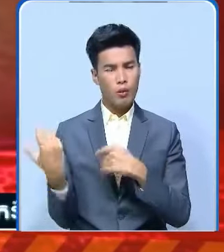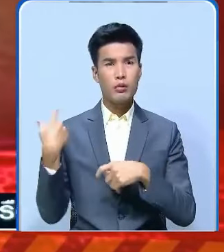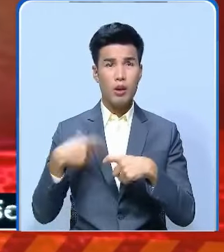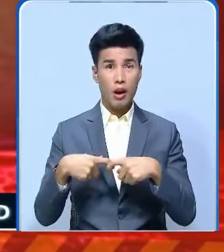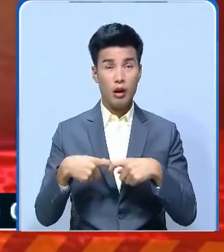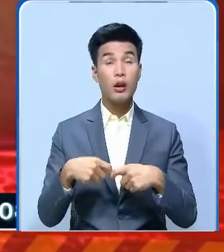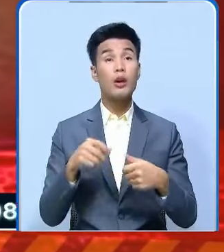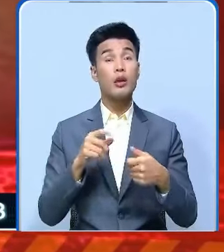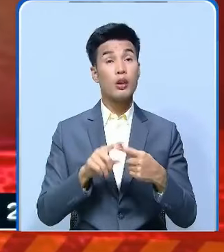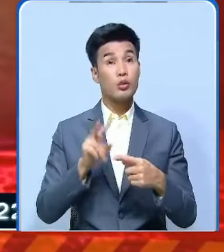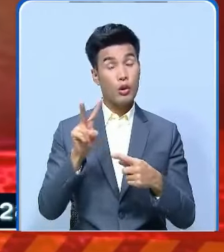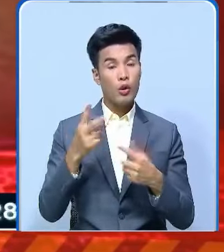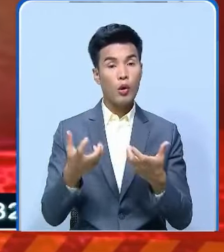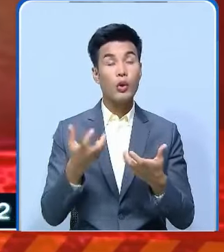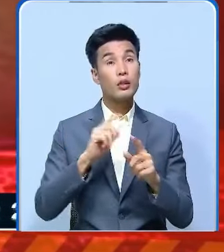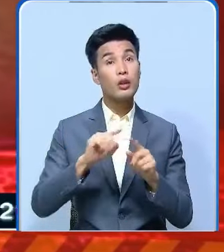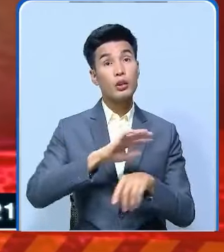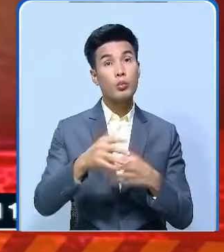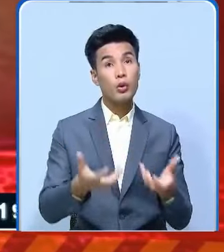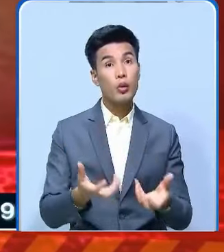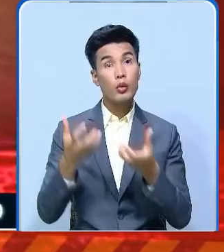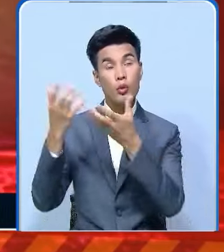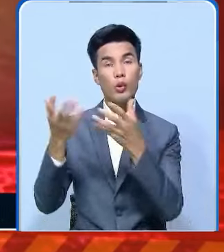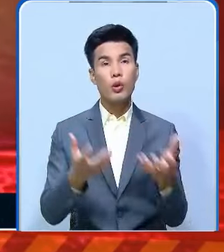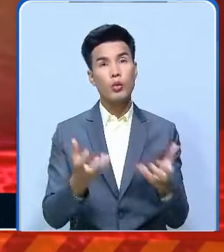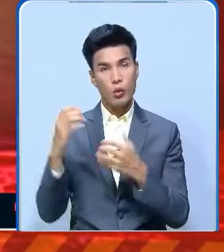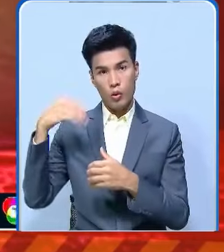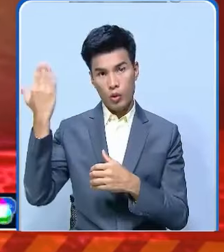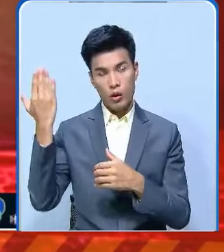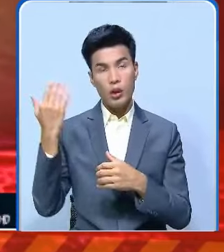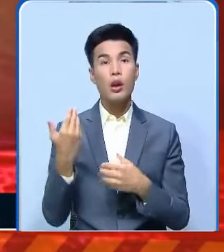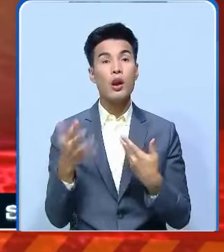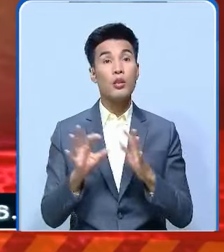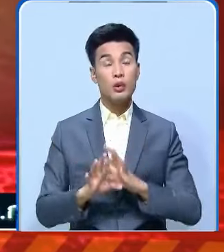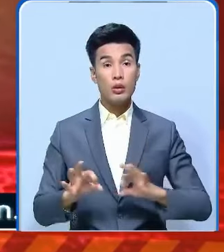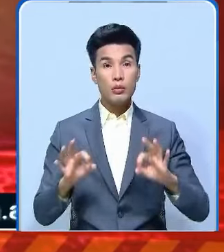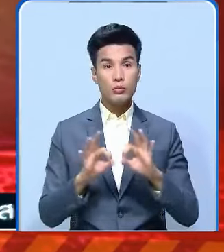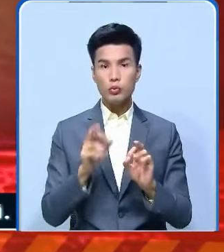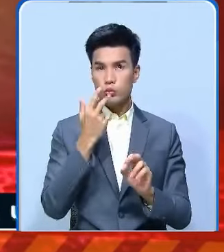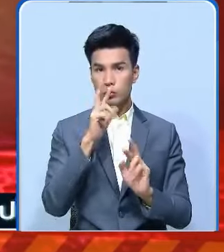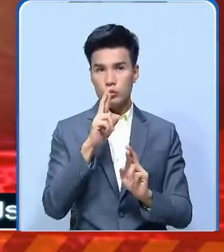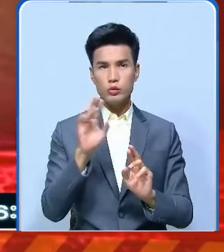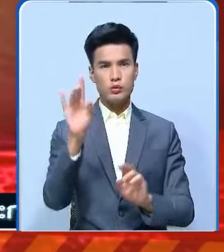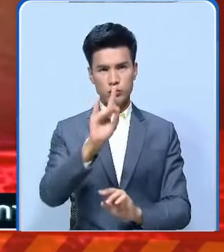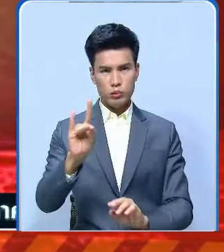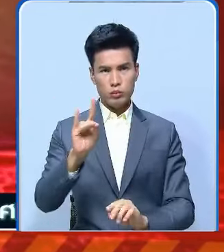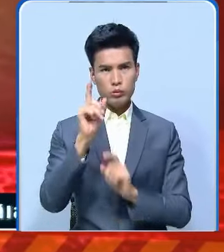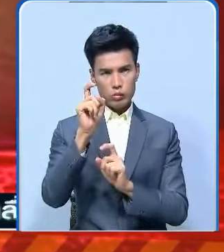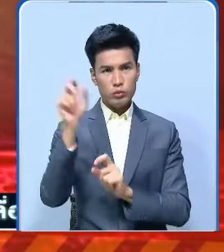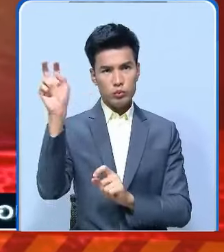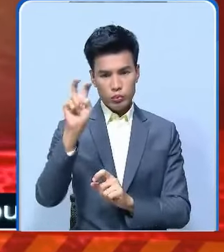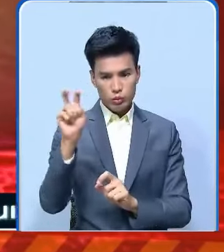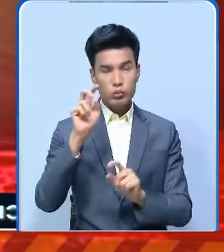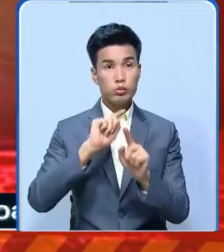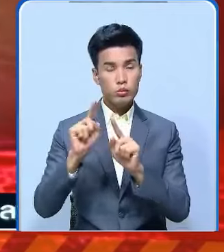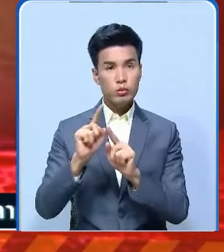สองคือให้ขนสิ่งของทุกอย่างที่สามารถยกขึ้นได้ออกจากบ้านไว้ก่อนและที่สำคัญให้ระวังเรื่องของสัตว์มีพิษที่มันแอบซ่อนอยู่ตาม